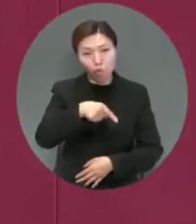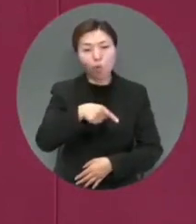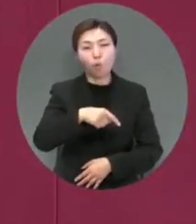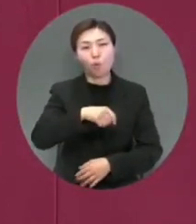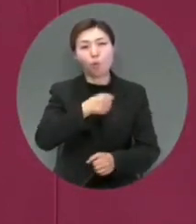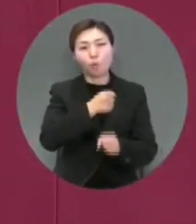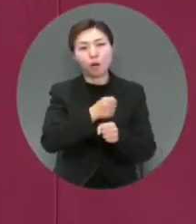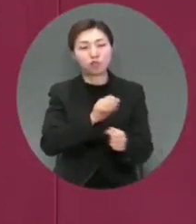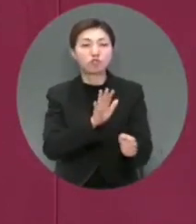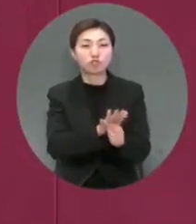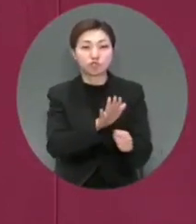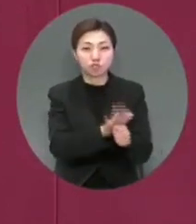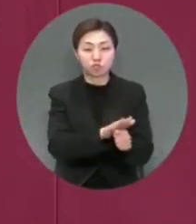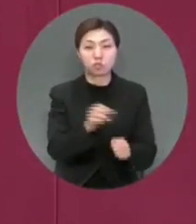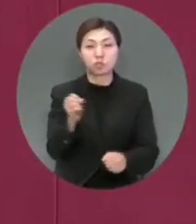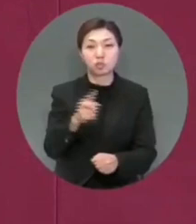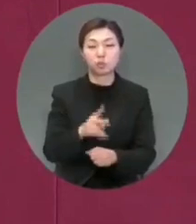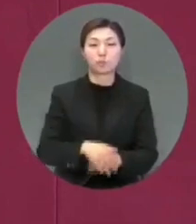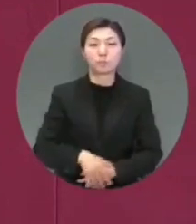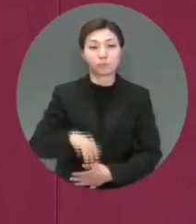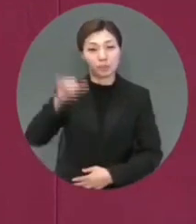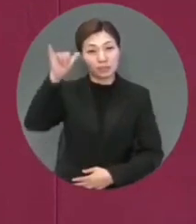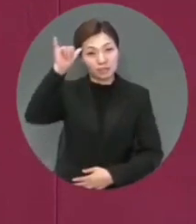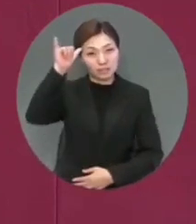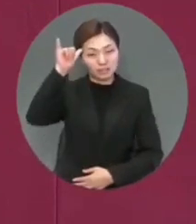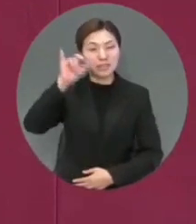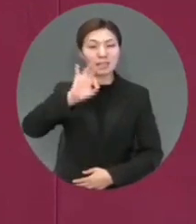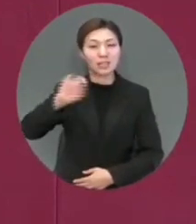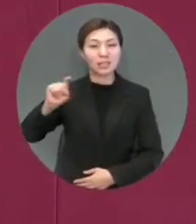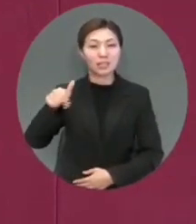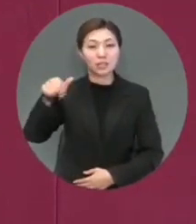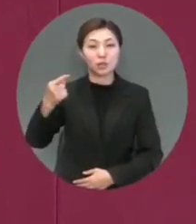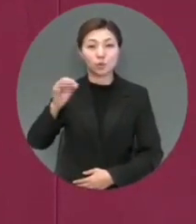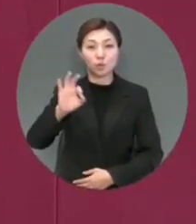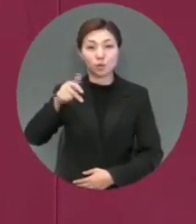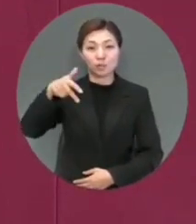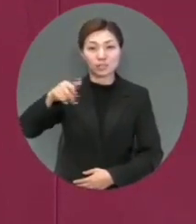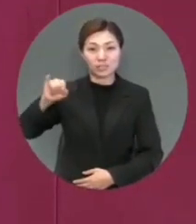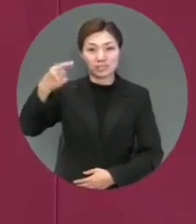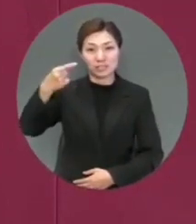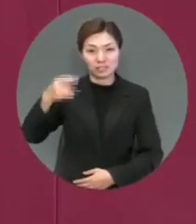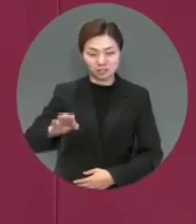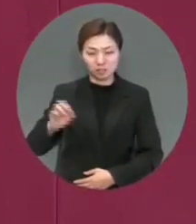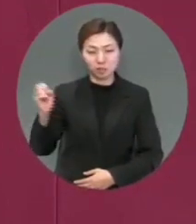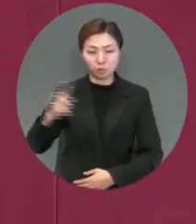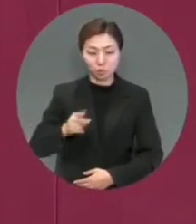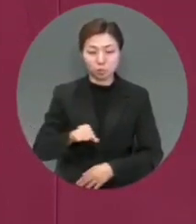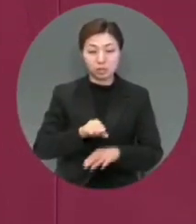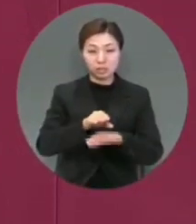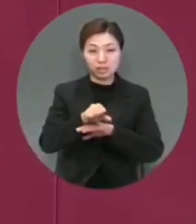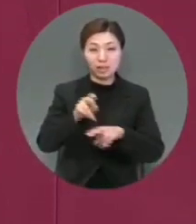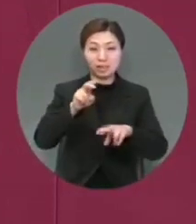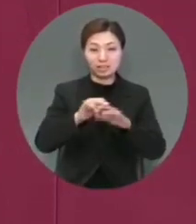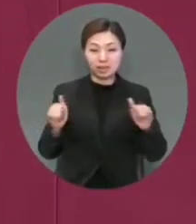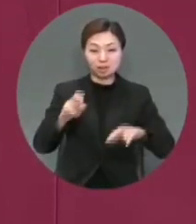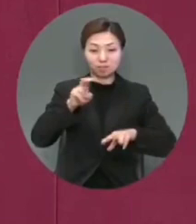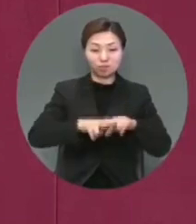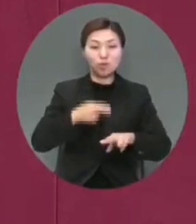인공지능, 머신러닝, 자율주행 등의 딥테크 분야에 대한 R&D 투자도